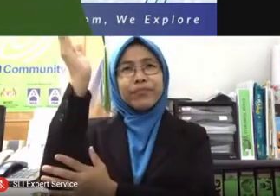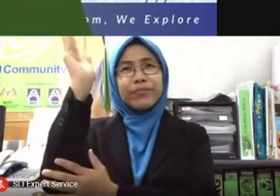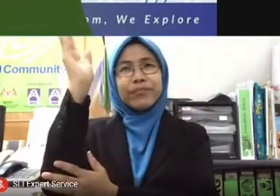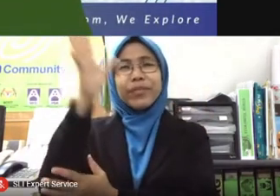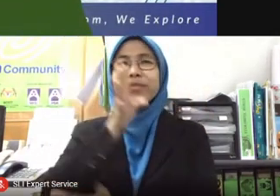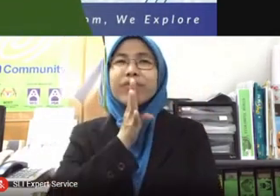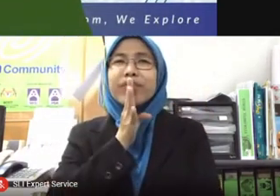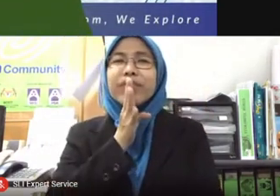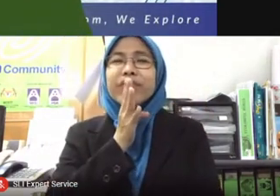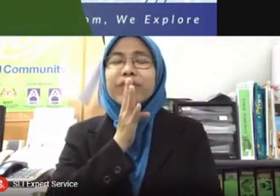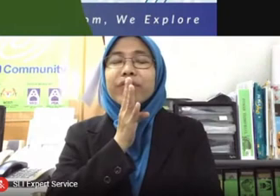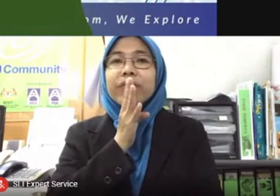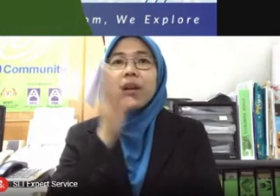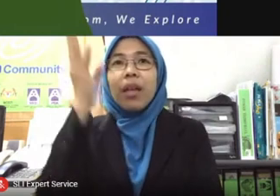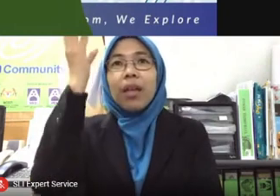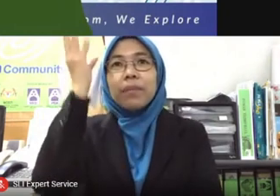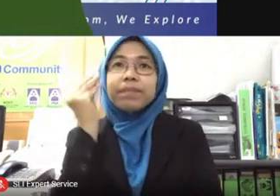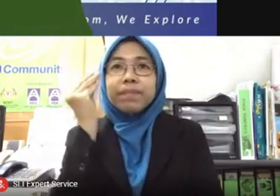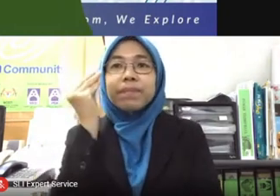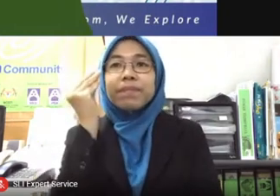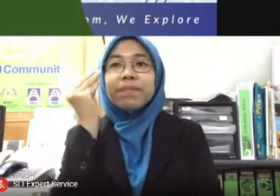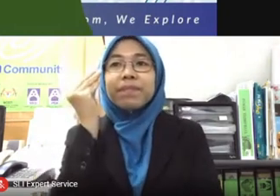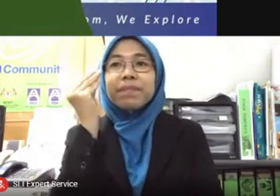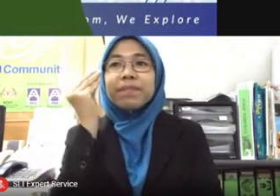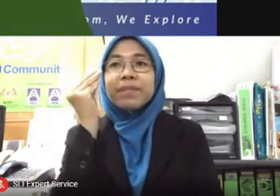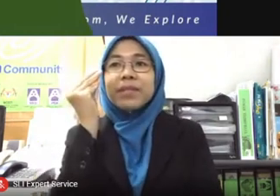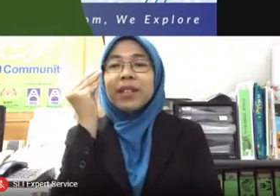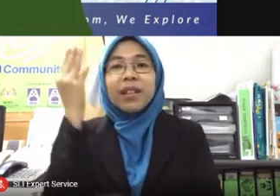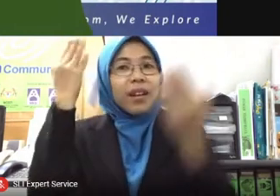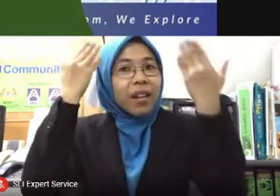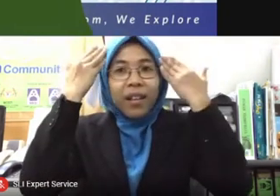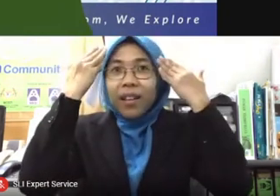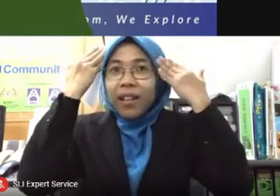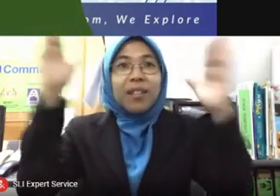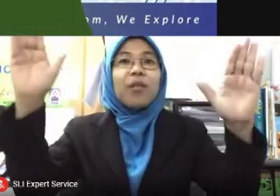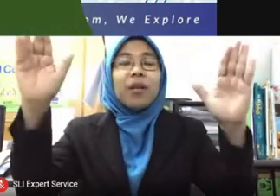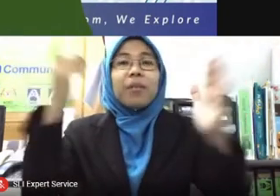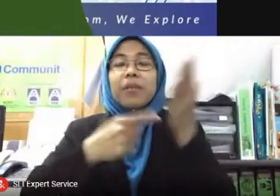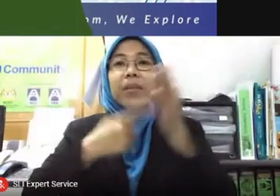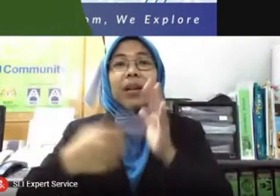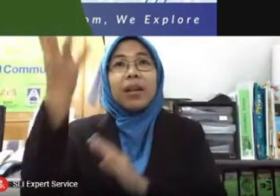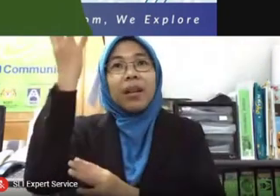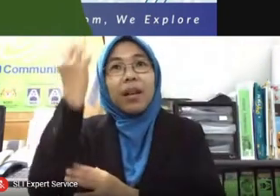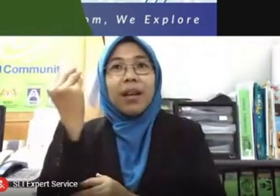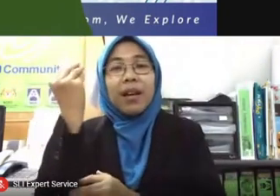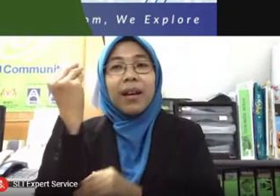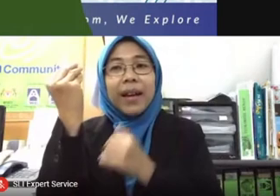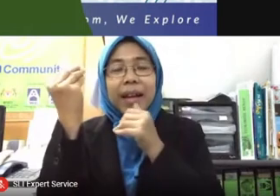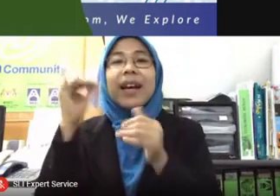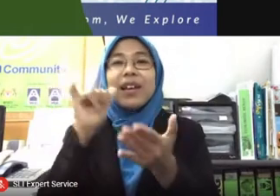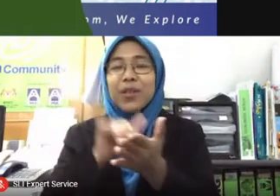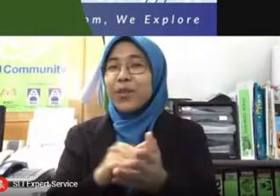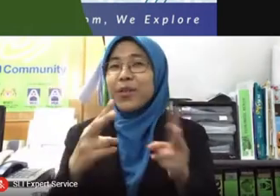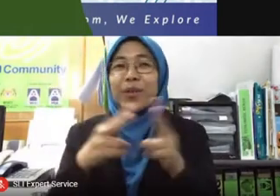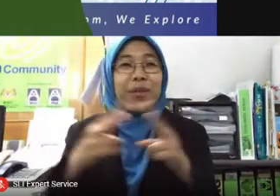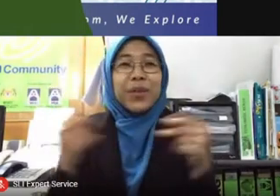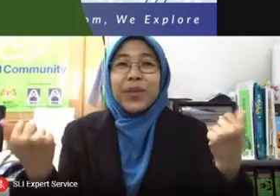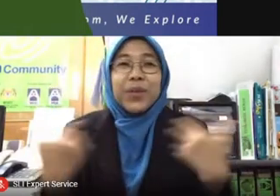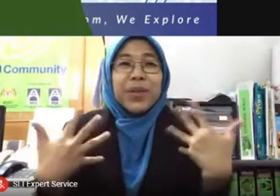apa ni, tengah nak bercakap ni, tiba-tiba kita terblank. Tak tahu nak buat, tak tahu nak buat apa dah. Ini yang paling ditakuti, serius.